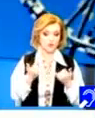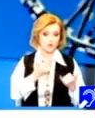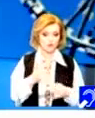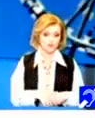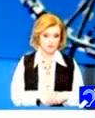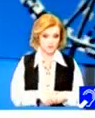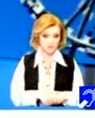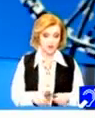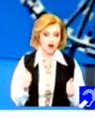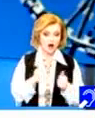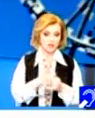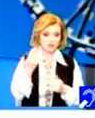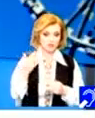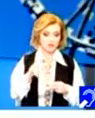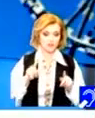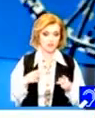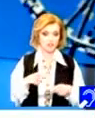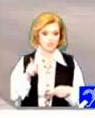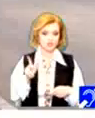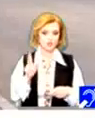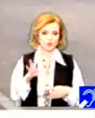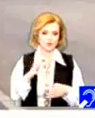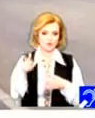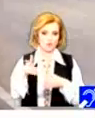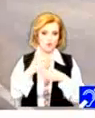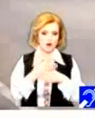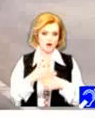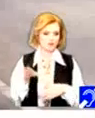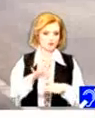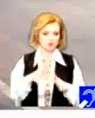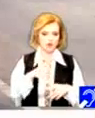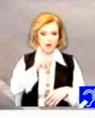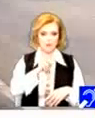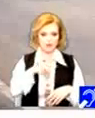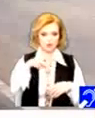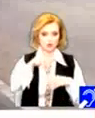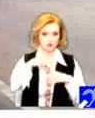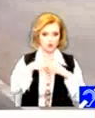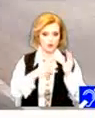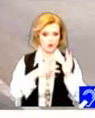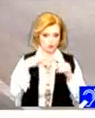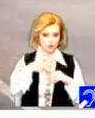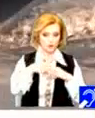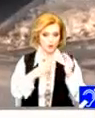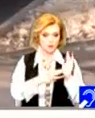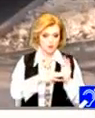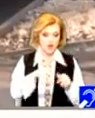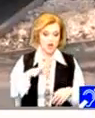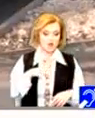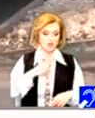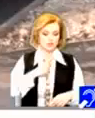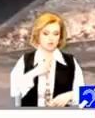sale. Alături de el va sta în închisoare și un complice. Crima s-a produs în aprilie 2018. Bărbatul era supărat că iubita